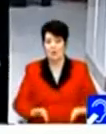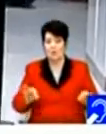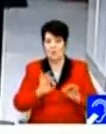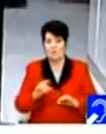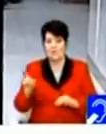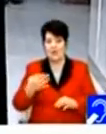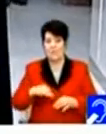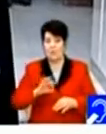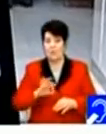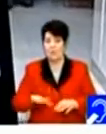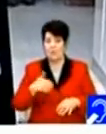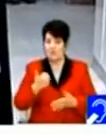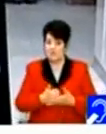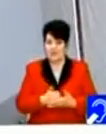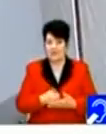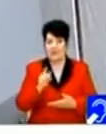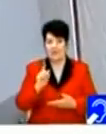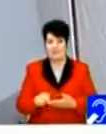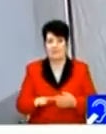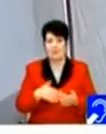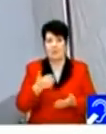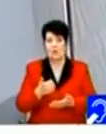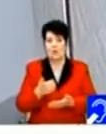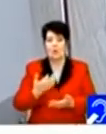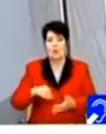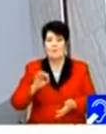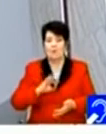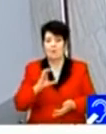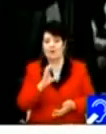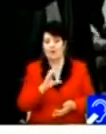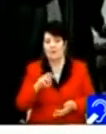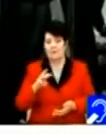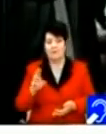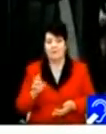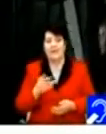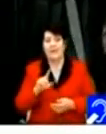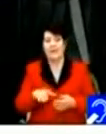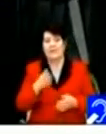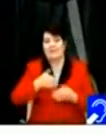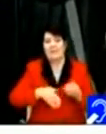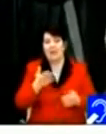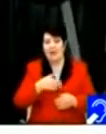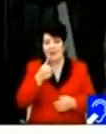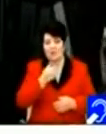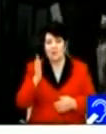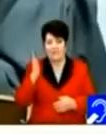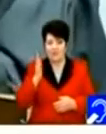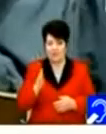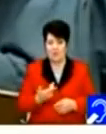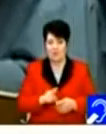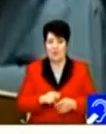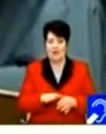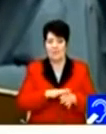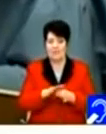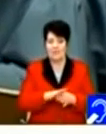de procurorul general, ci de secția pentru procurori a CSM. Ordonanța amână până la finalul anului viitor prevederea referitoare la